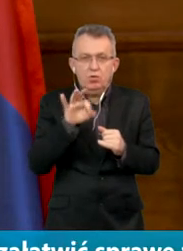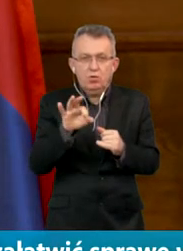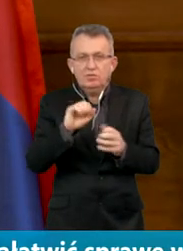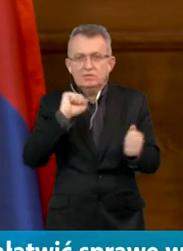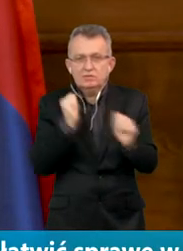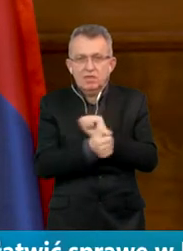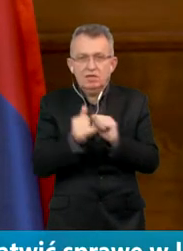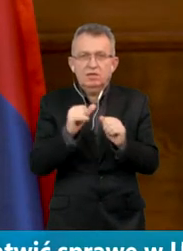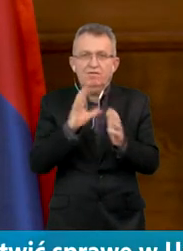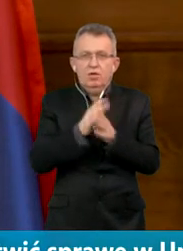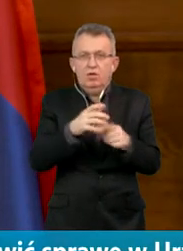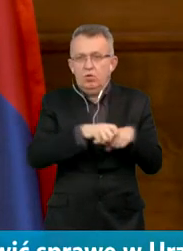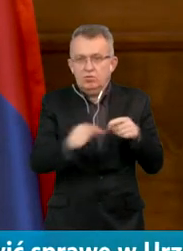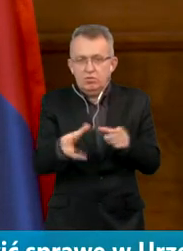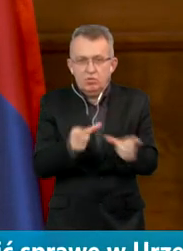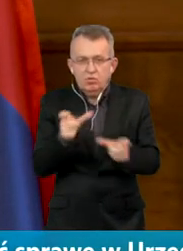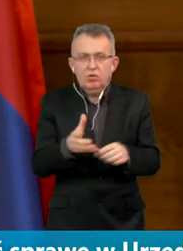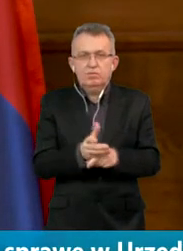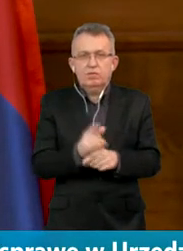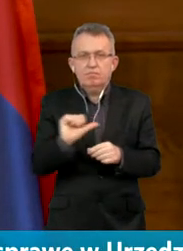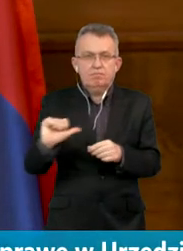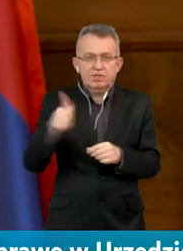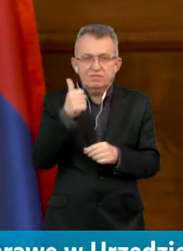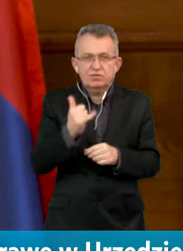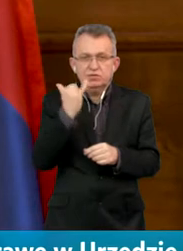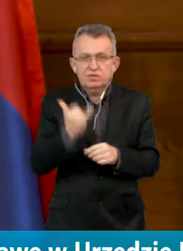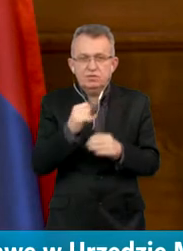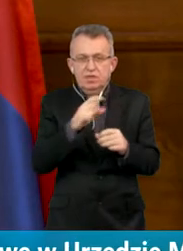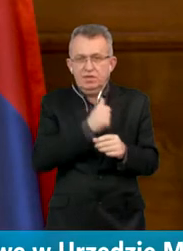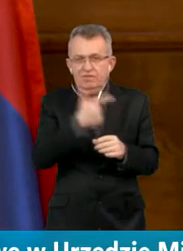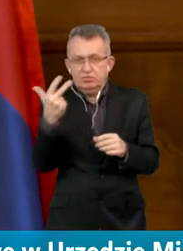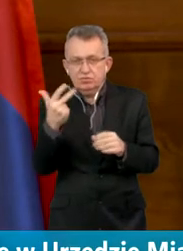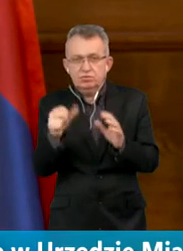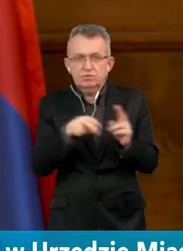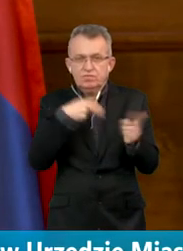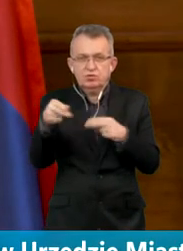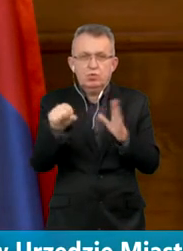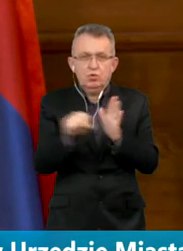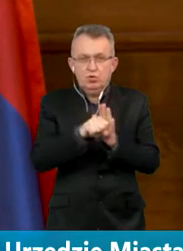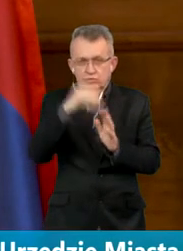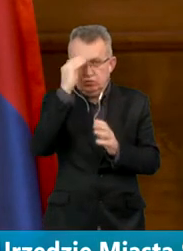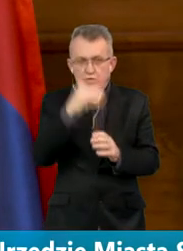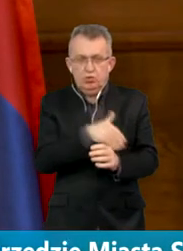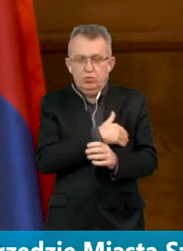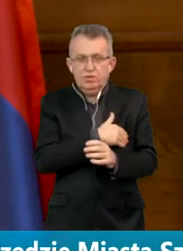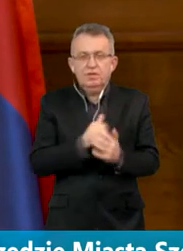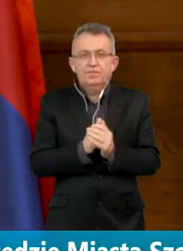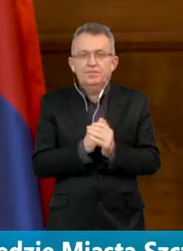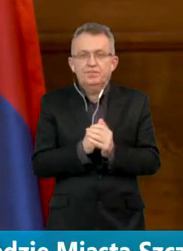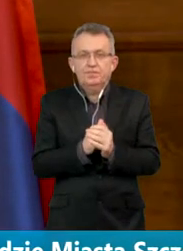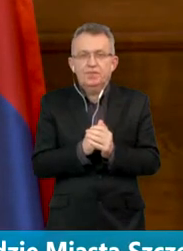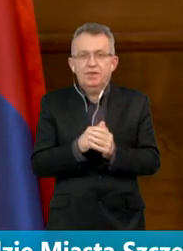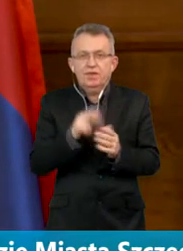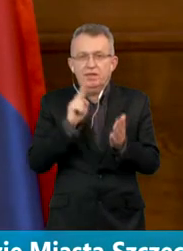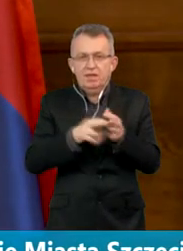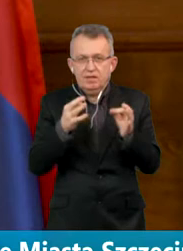zmiany w zakresie obostrzeń, to po pierwsze dzieci z klas 1-3 wróciły do szkoły. Na